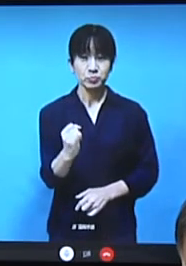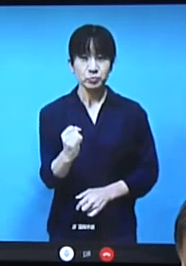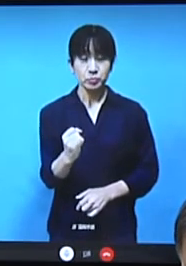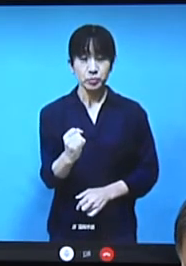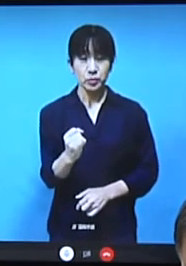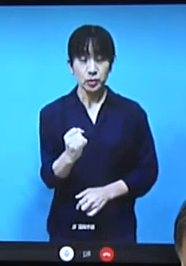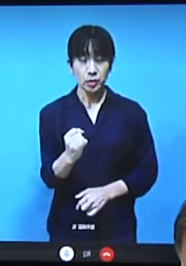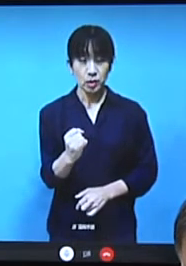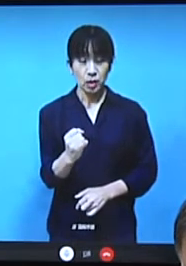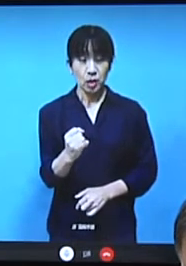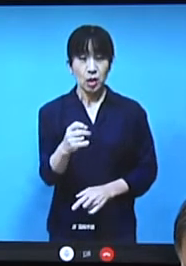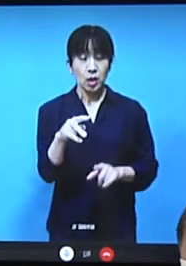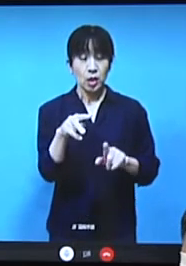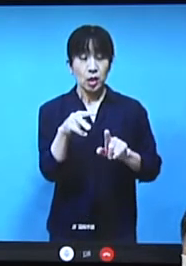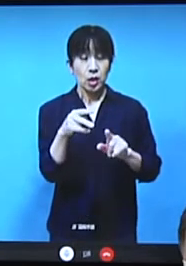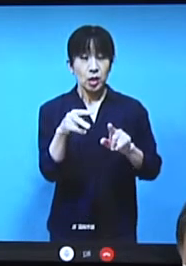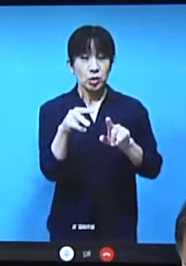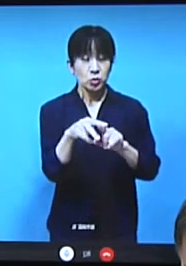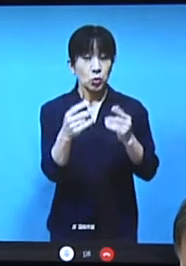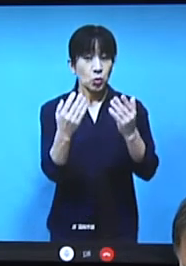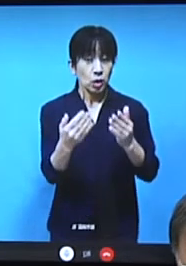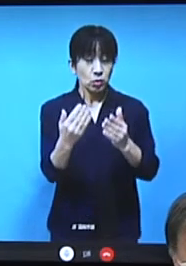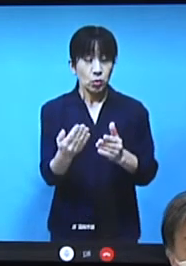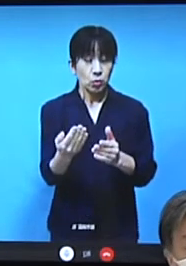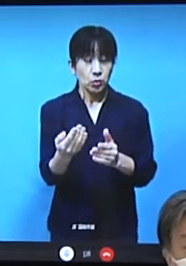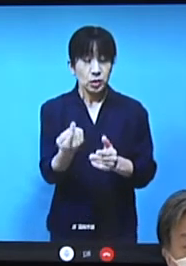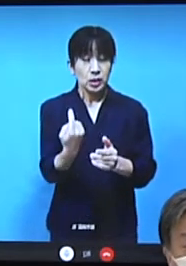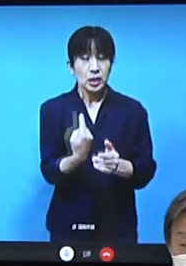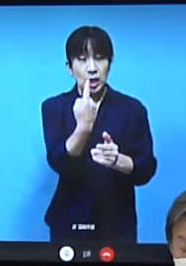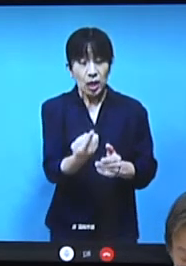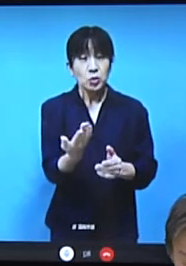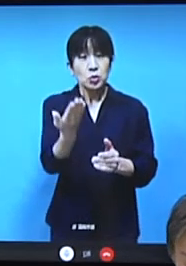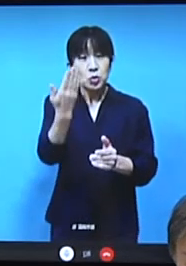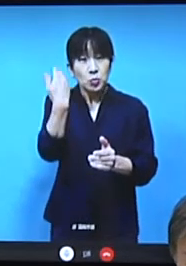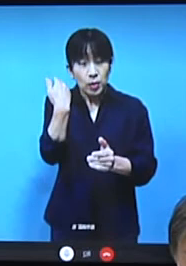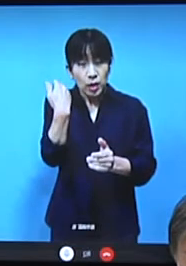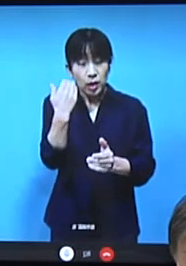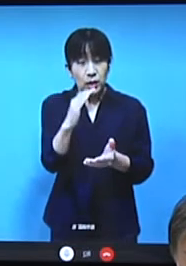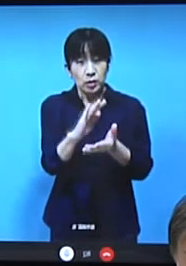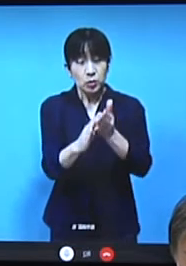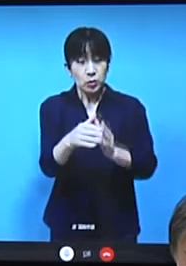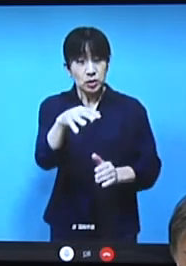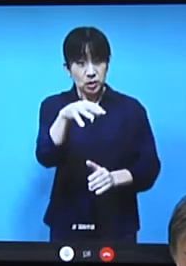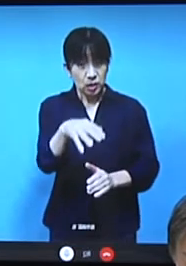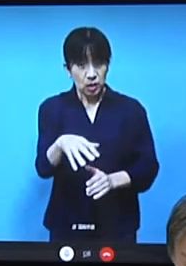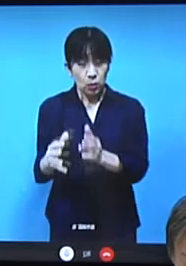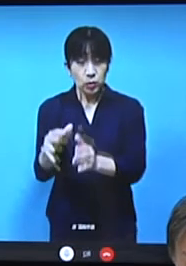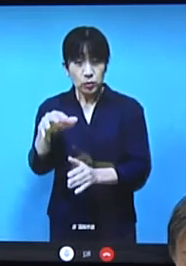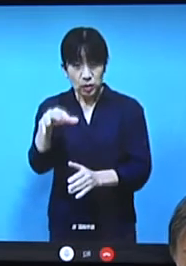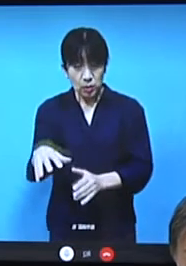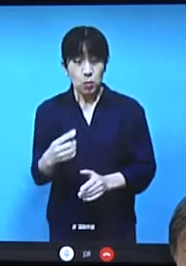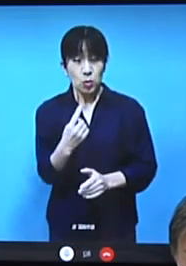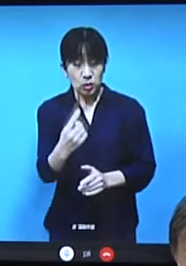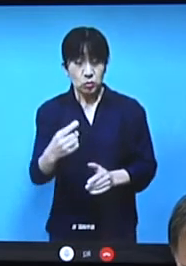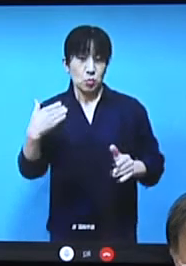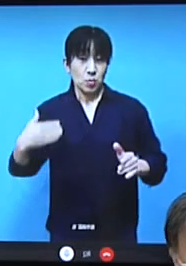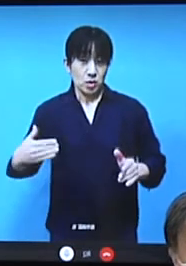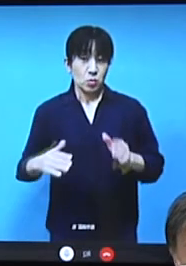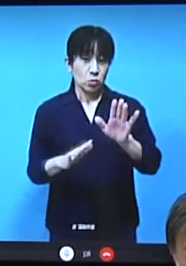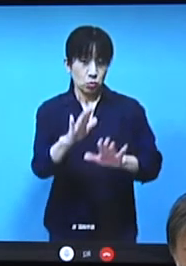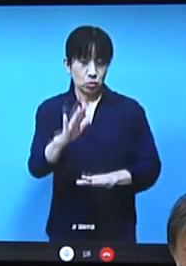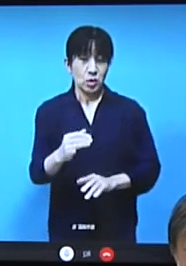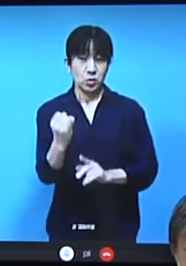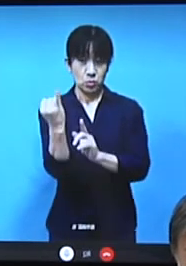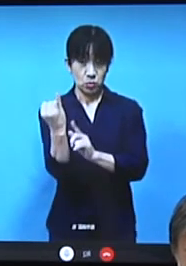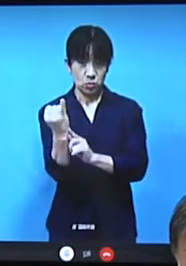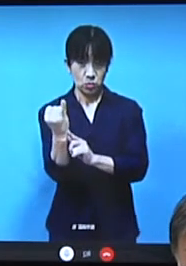学児、学校へ行く前の方で、幼稚園とか保育園にも行っていない方と聞いています。この方は無症状、